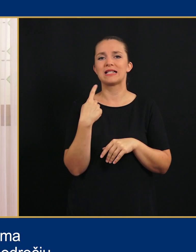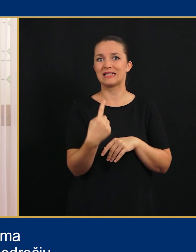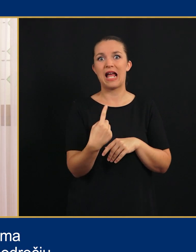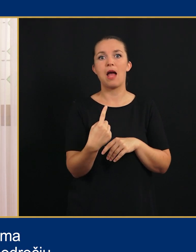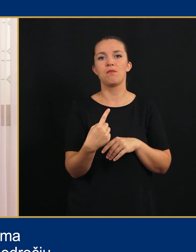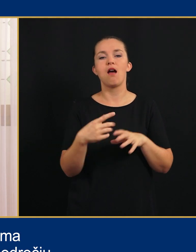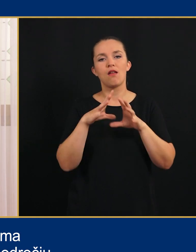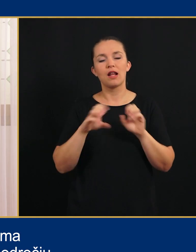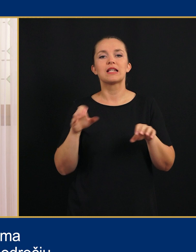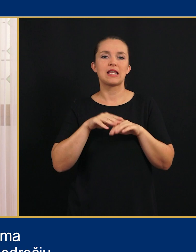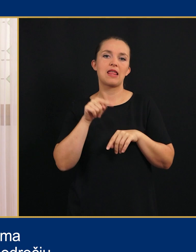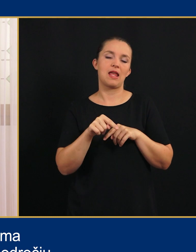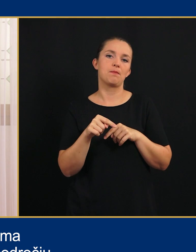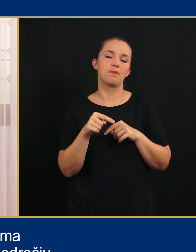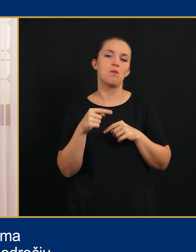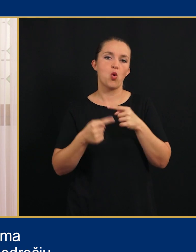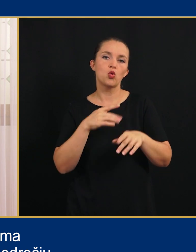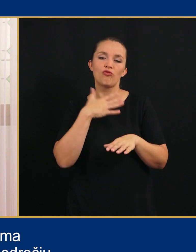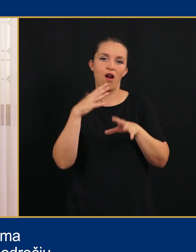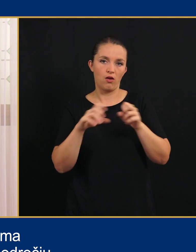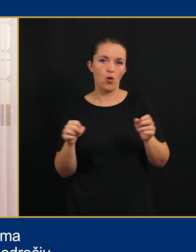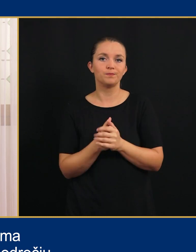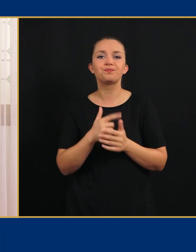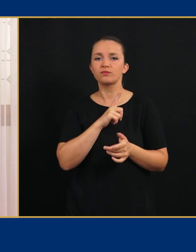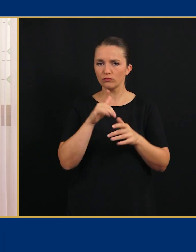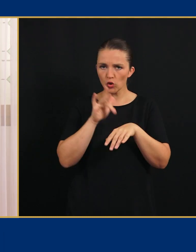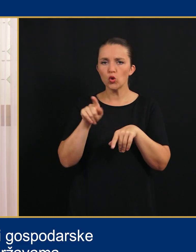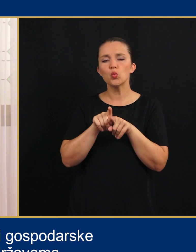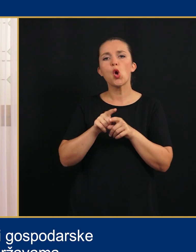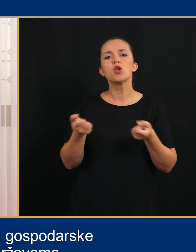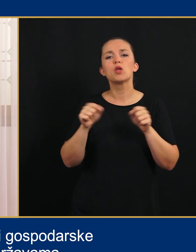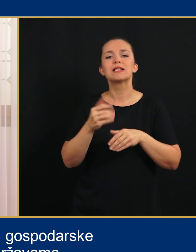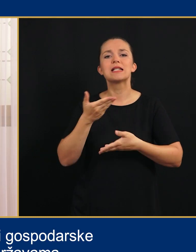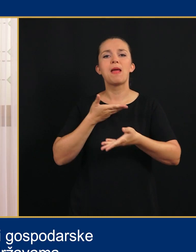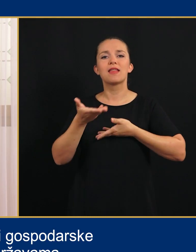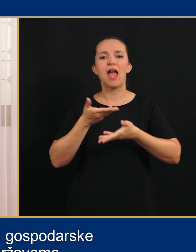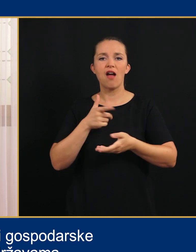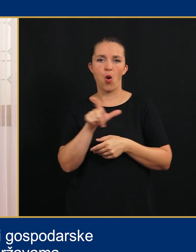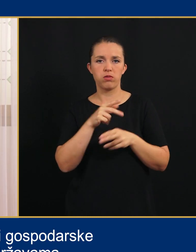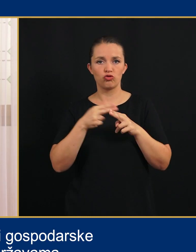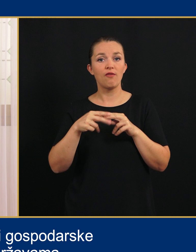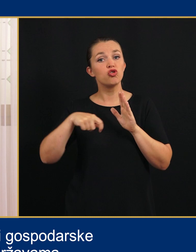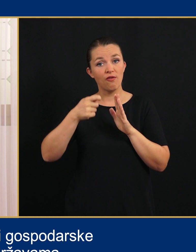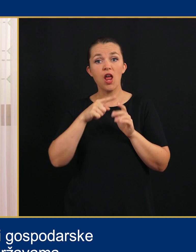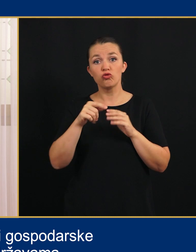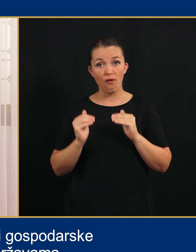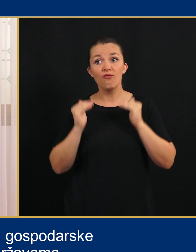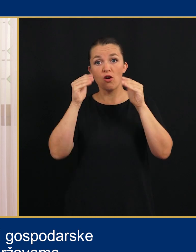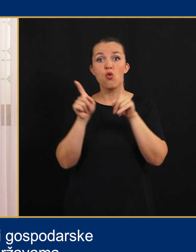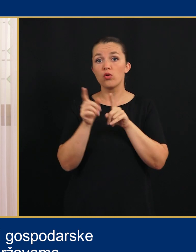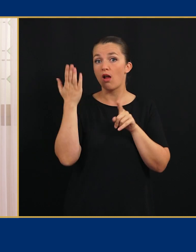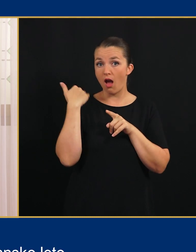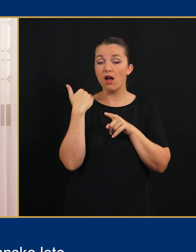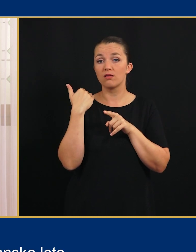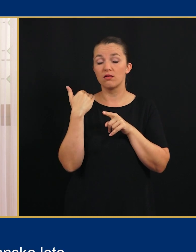da mora tudi sama oddelati svoje na tem področju. Dotaknila sva se seveda tudi gospodarske izmenjave med obema